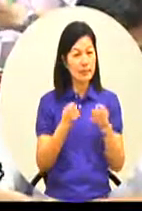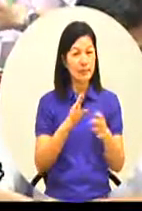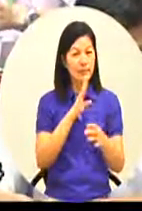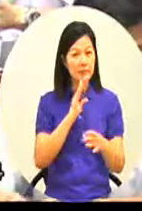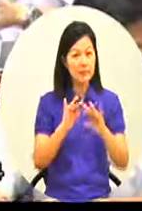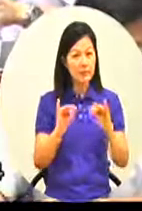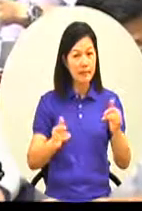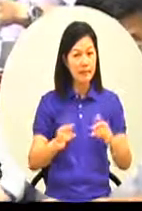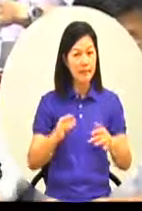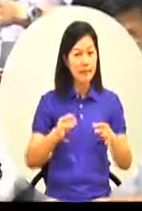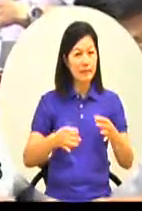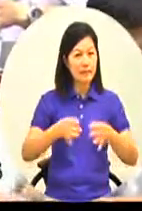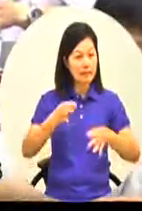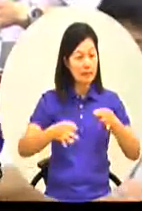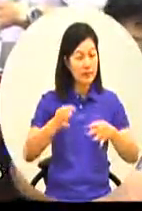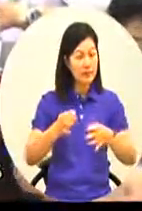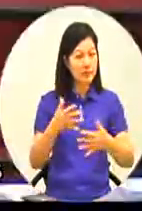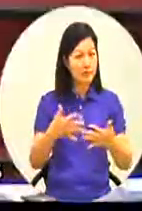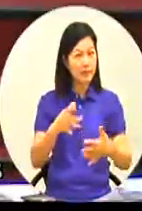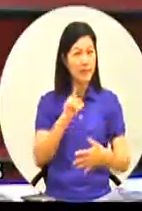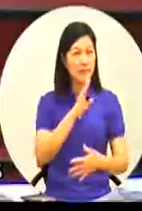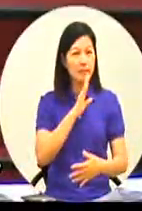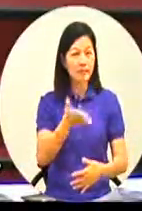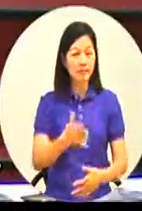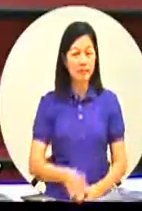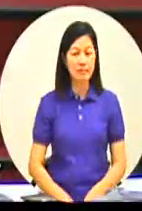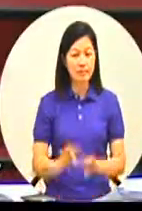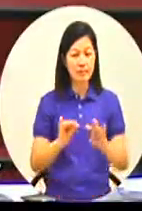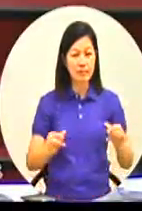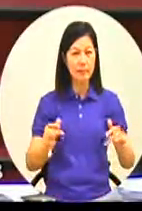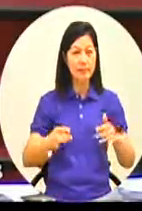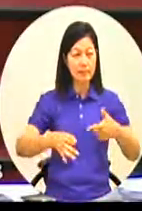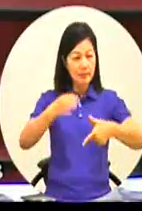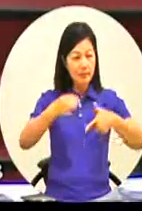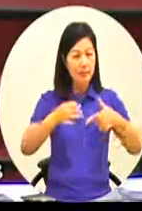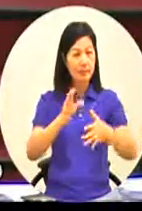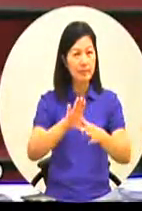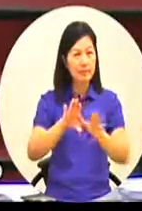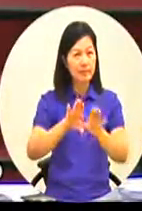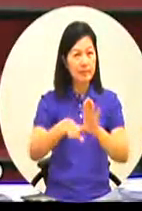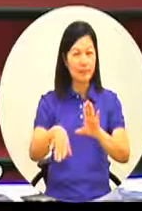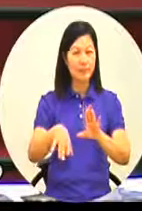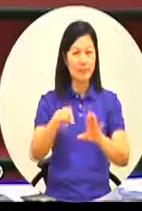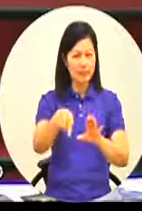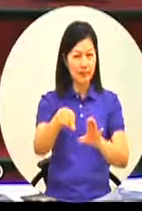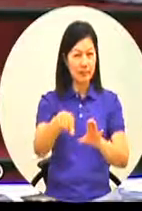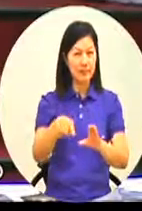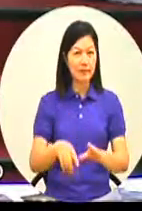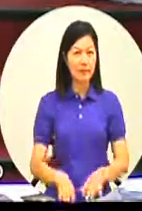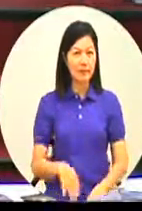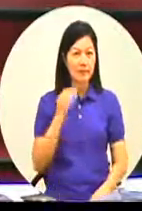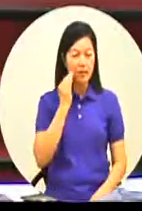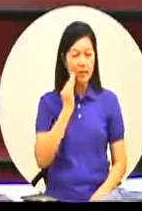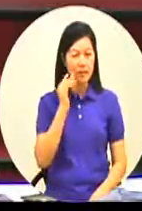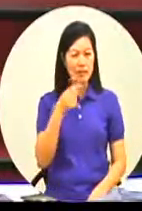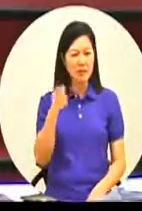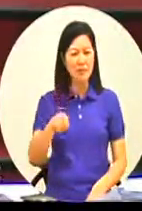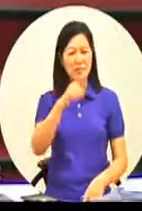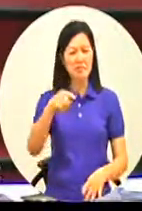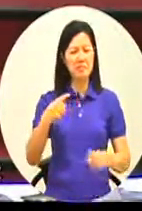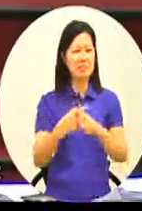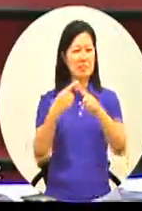题？好。 这个地价税，我看因为当然吼，闹个沸沸扬扬，相信大